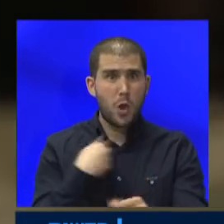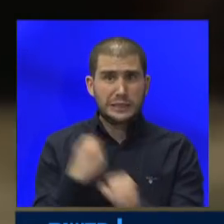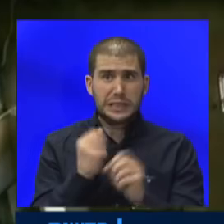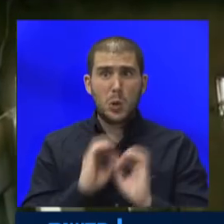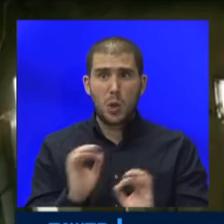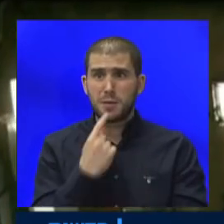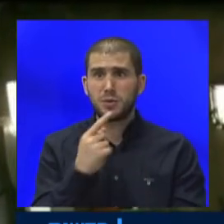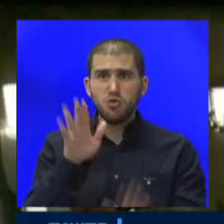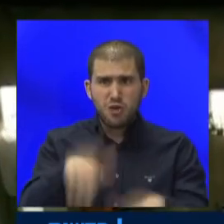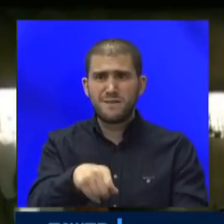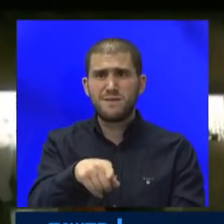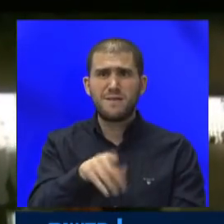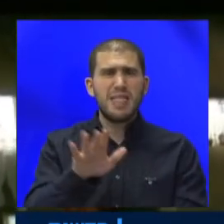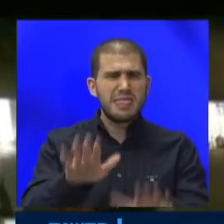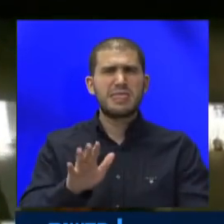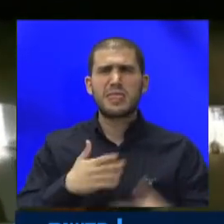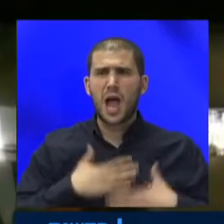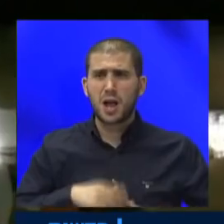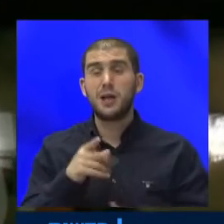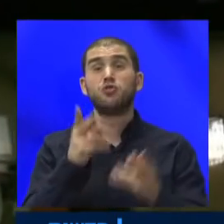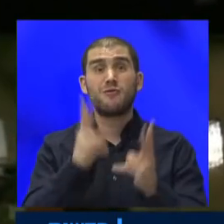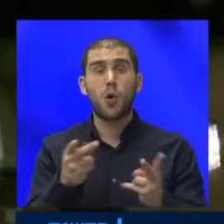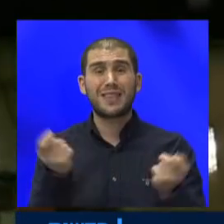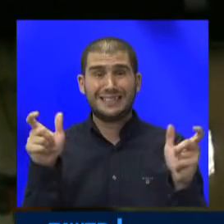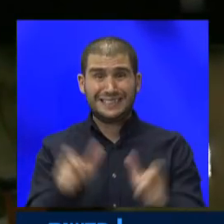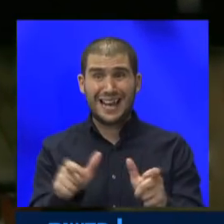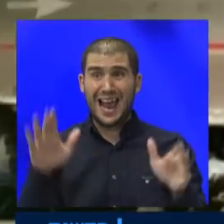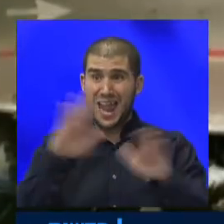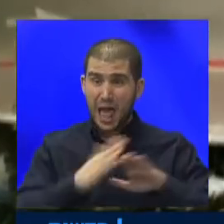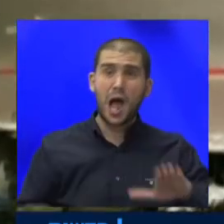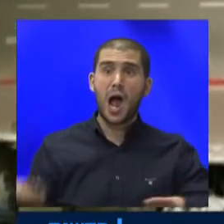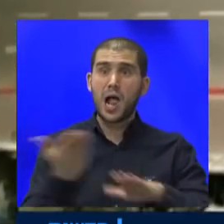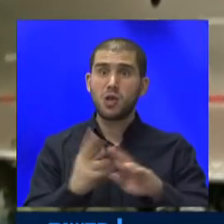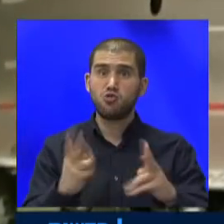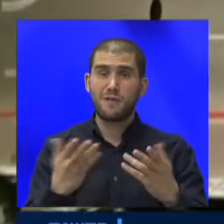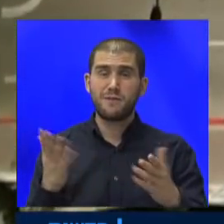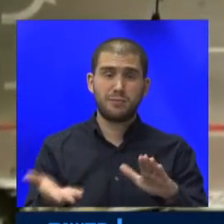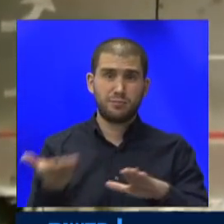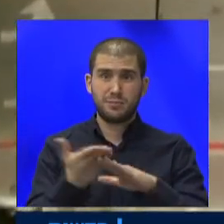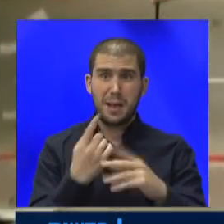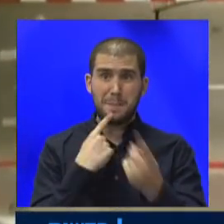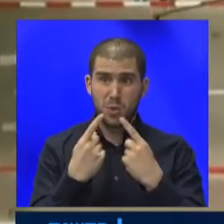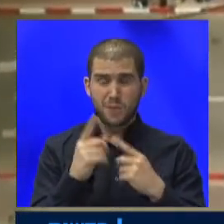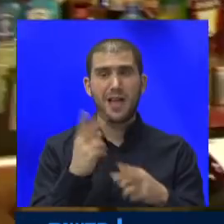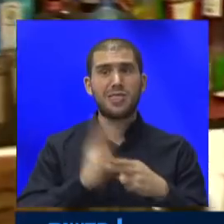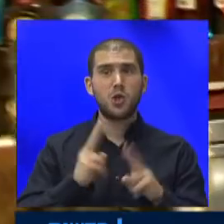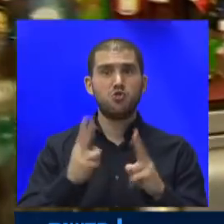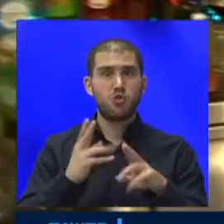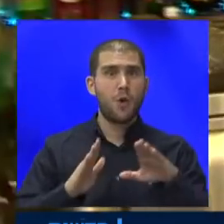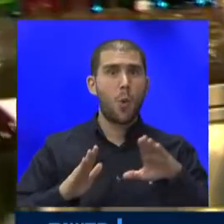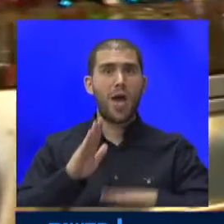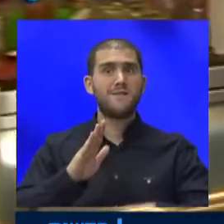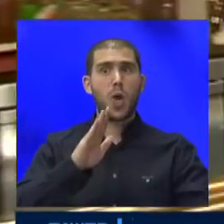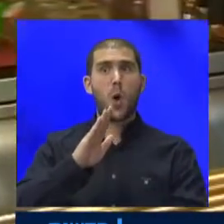המשטרה? כשהאפשרות של סגר לילי עלתה היום מחדש על שולחן הדיונים והתחלואה שוב מתחילה לעלות, בעלי